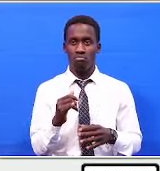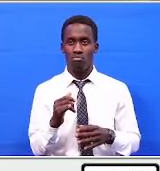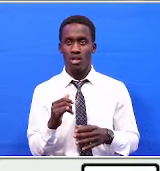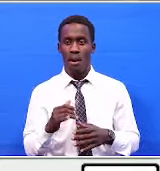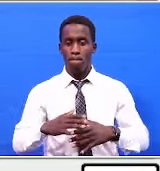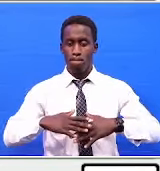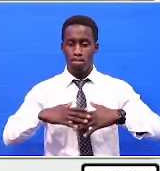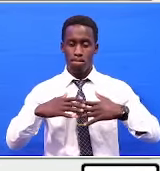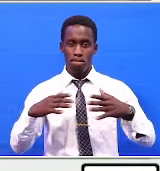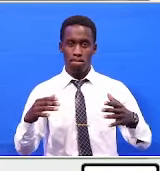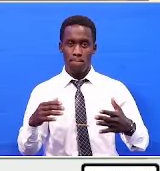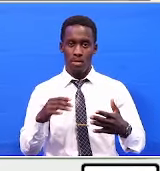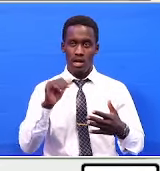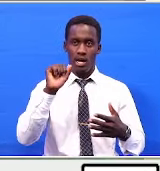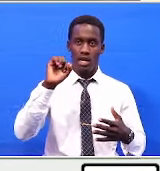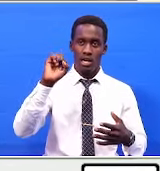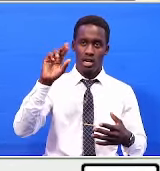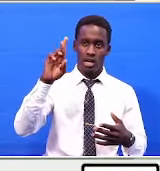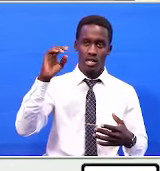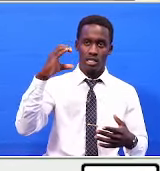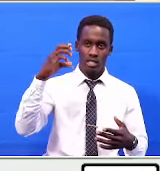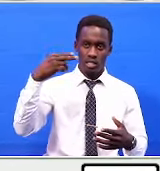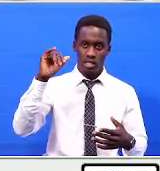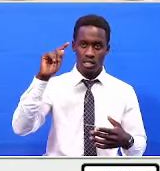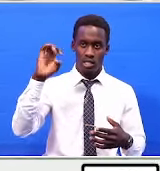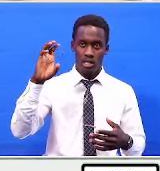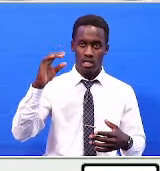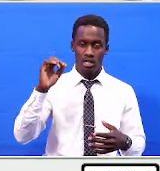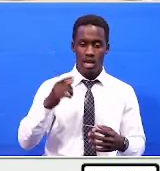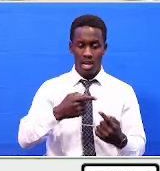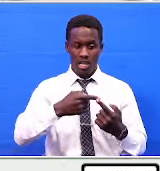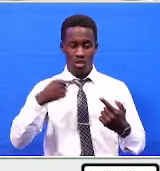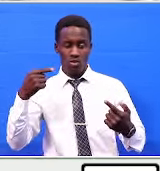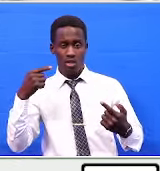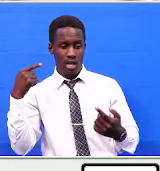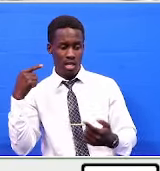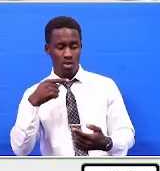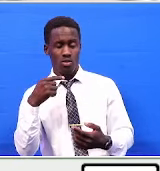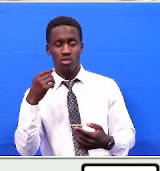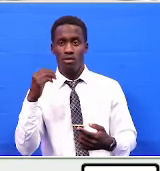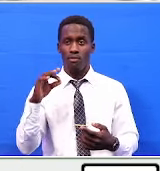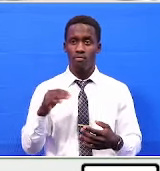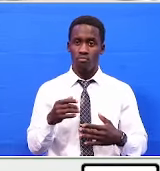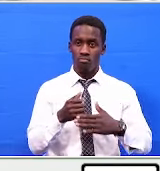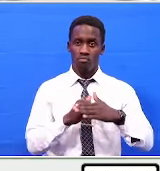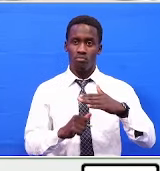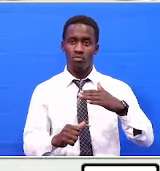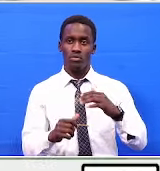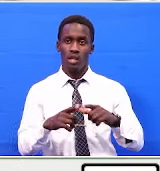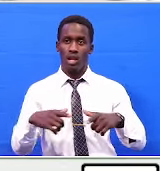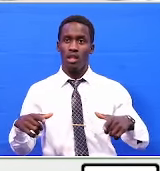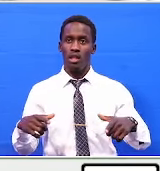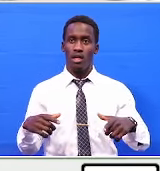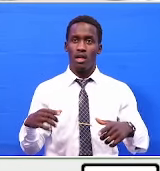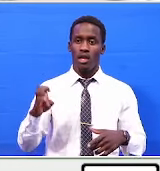architect accused of masterminding that scheme. Tume hiyo mapema leo ilifanya operesheni ya uchunguzi